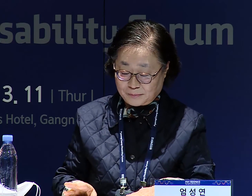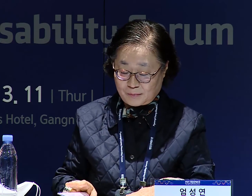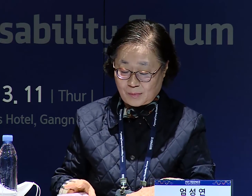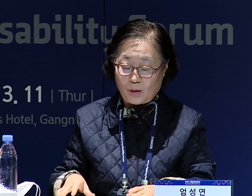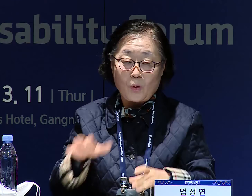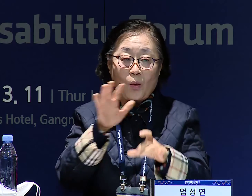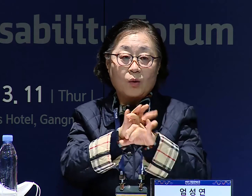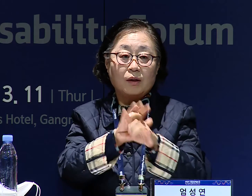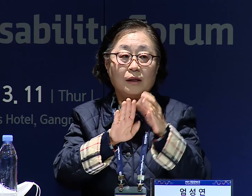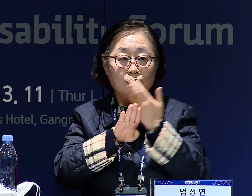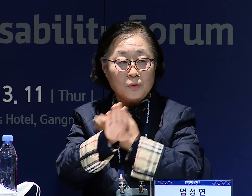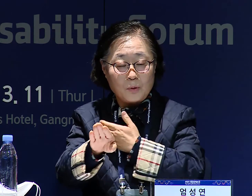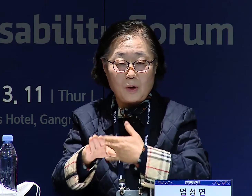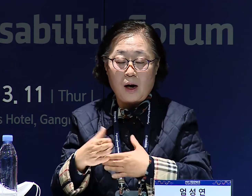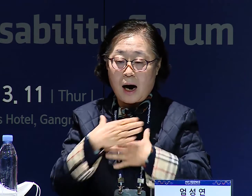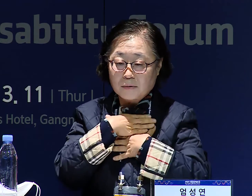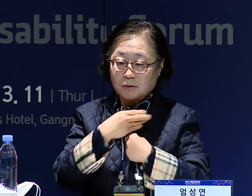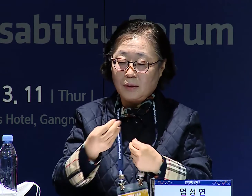엄성현입니다.